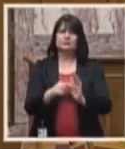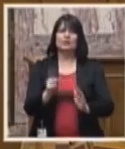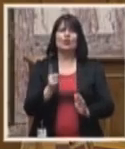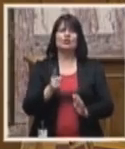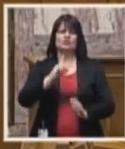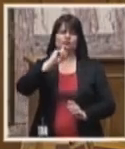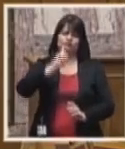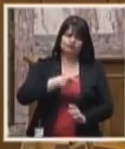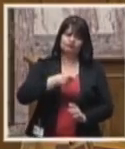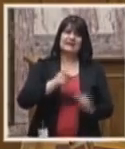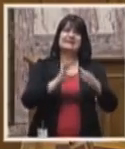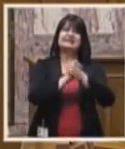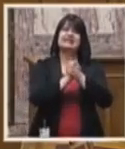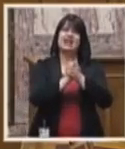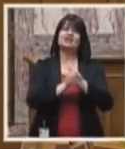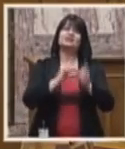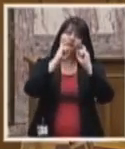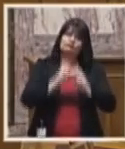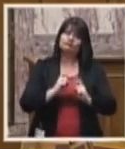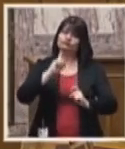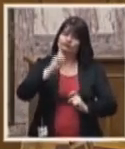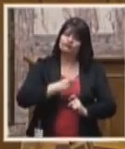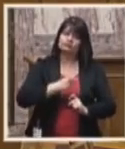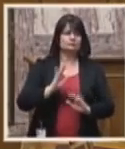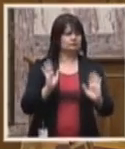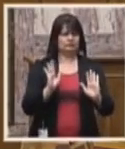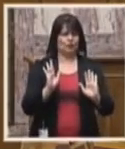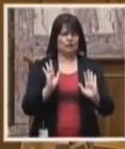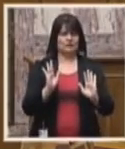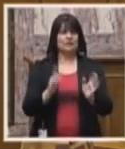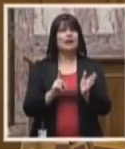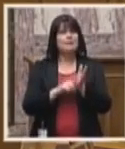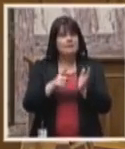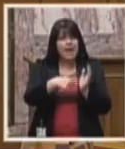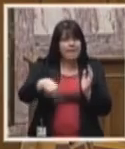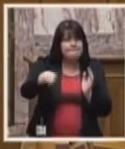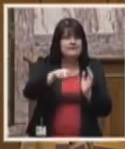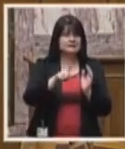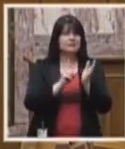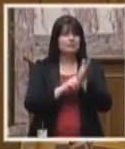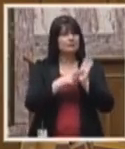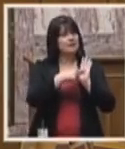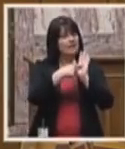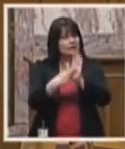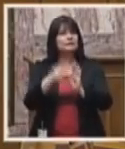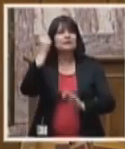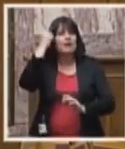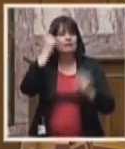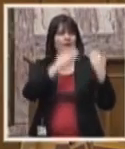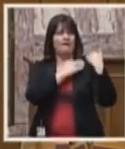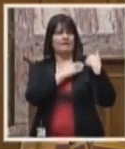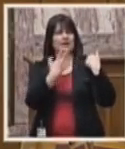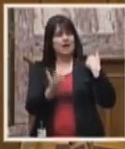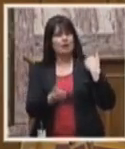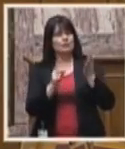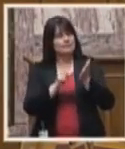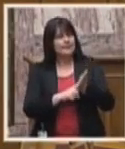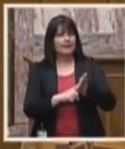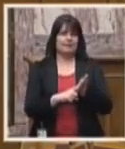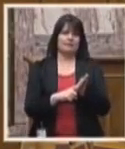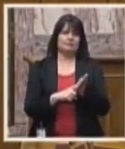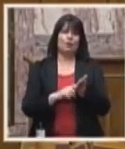επιβάλλουν καμία συνένεση. Δεν επιβάλλεται συνένεση από κανέναν. Να δείξουμε εμείς ότι κατανοούμε τις ευθύνες μας, ότι